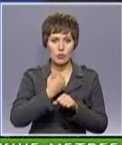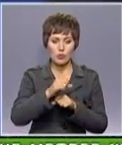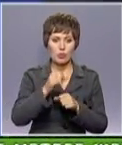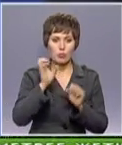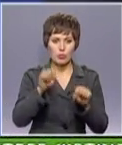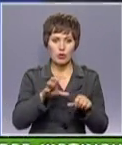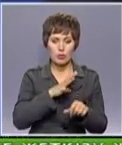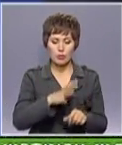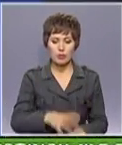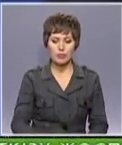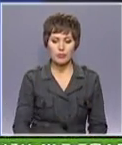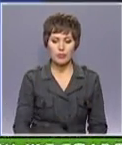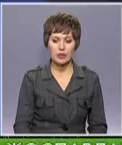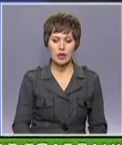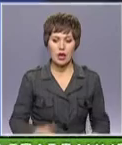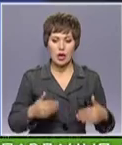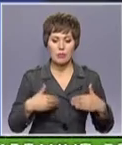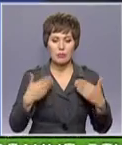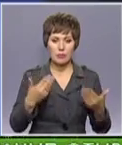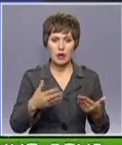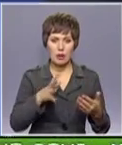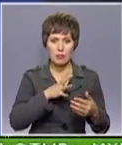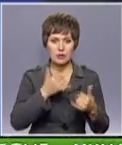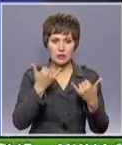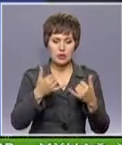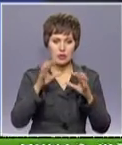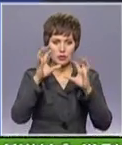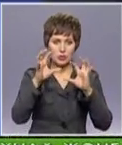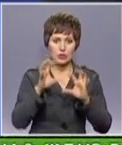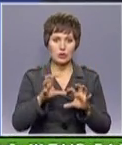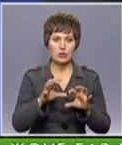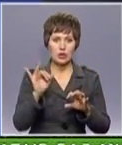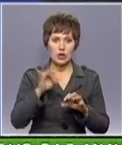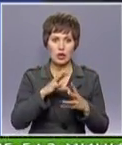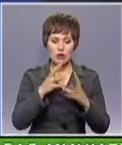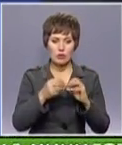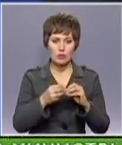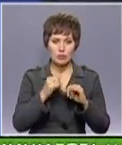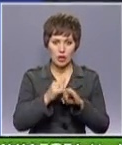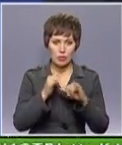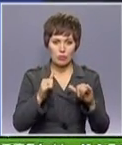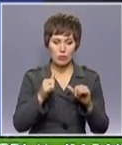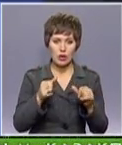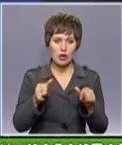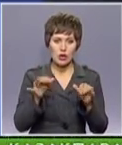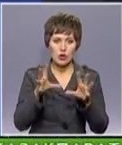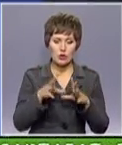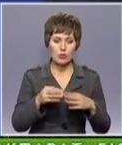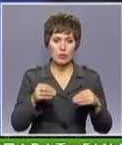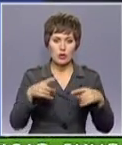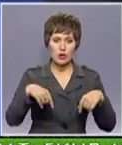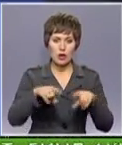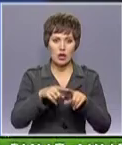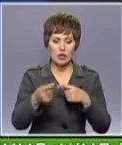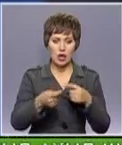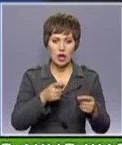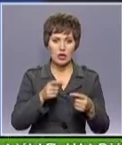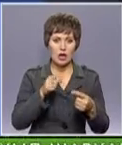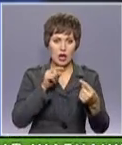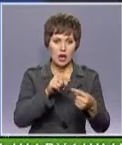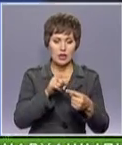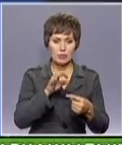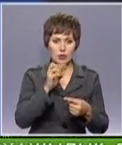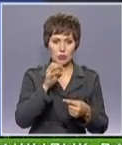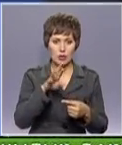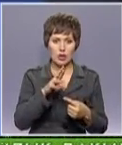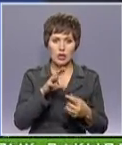Представители ОЭСР приедут для анализа антимонопольного законодательства. Экономикалық даму және әріптестік ұйымының жетекшілері антимонополияға